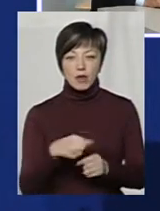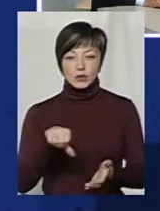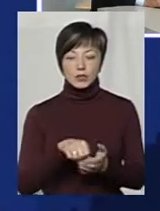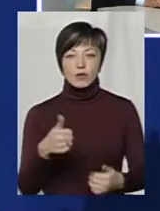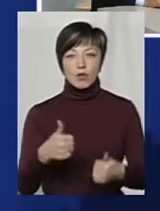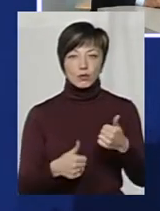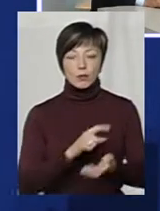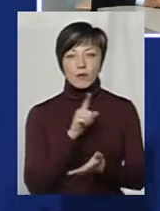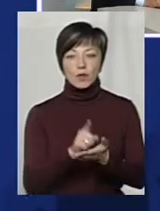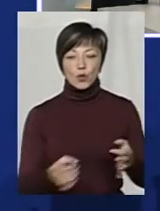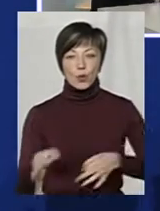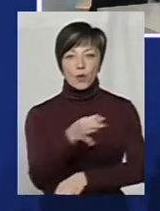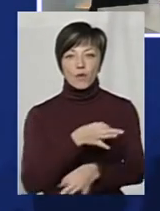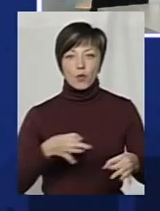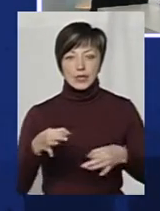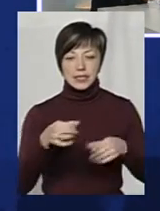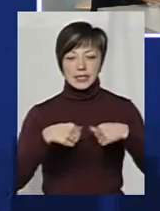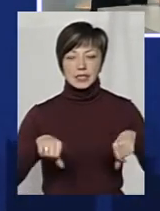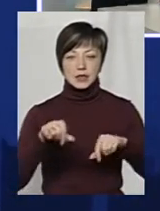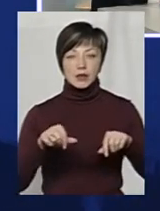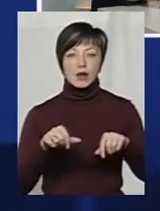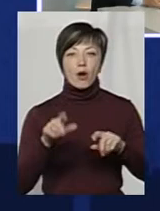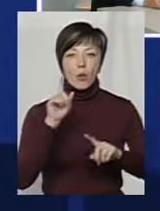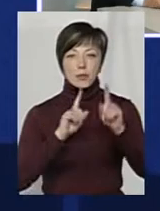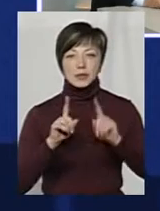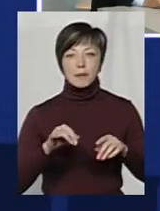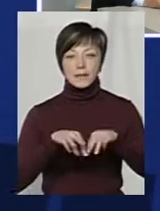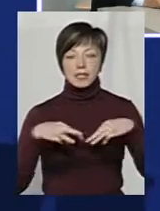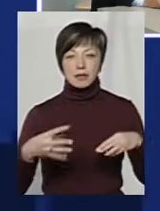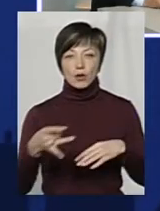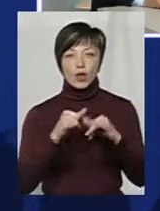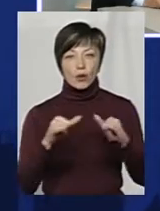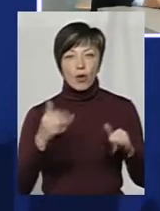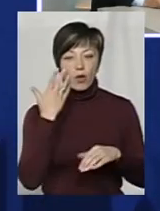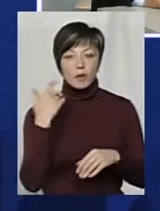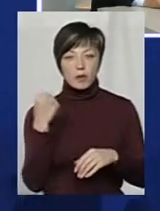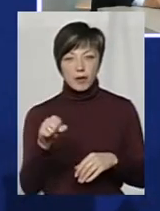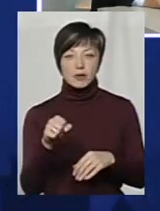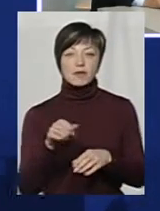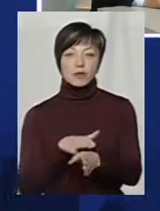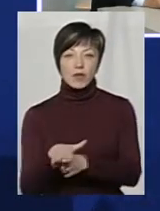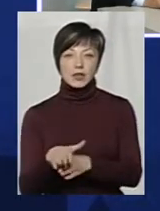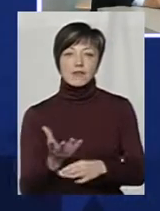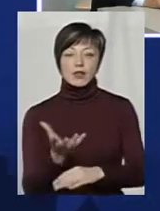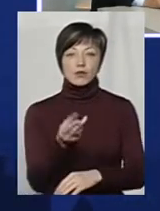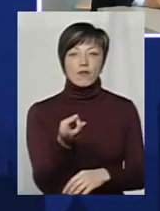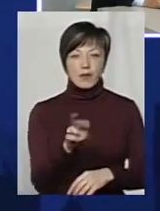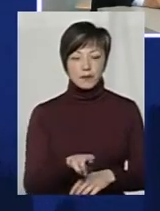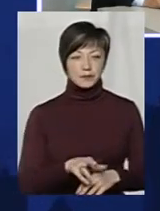і він повинен обговорюватися на засіданні цієї комісії, далі в Міністерстві регіонального розвитку. Після того, як він перемагає, відбувається